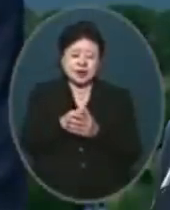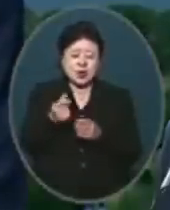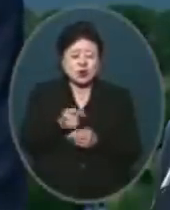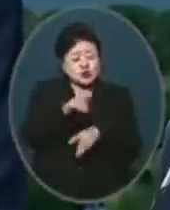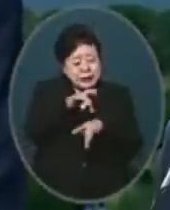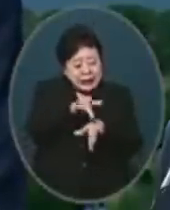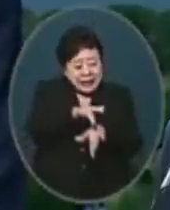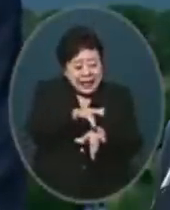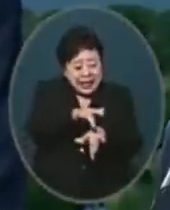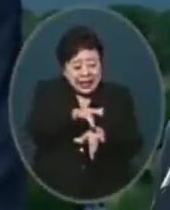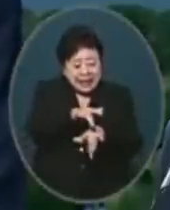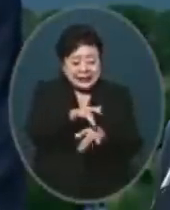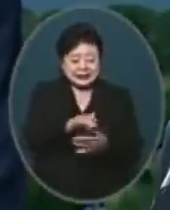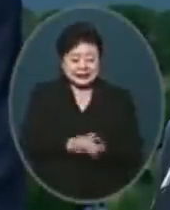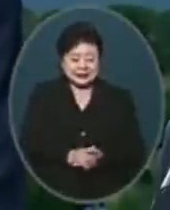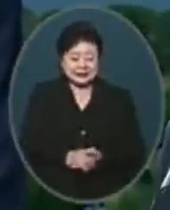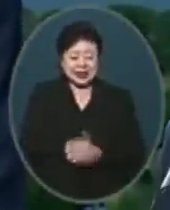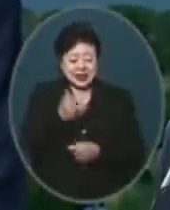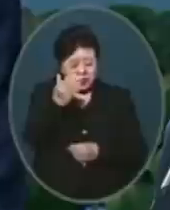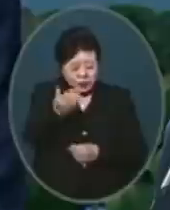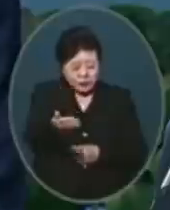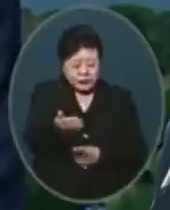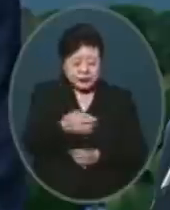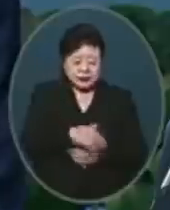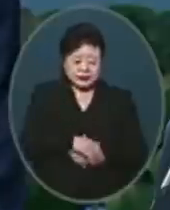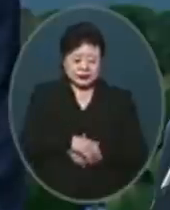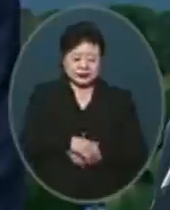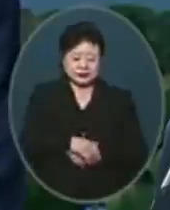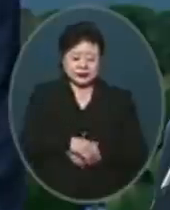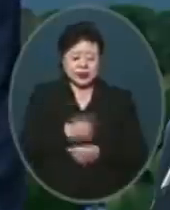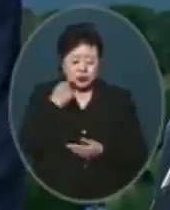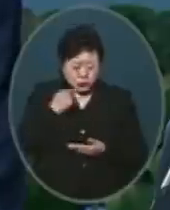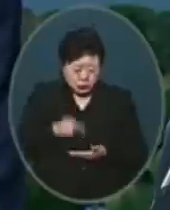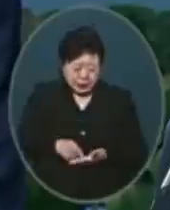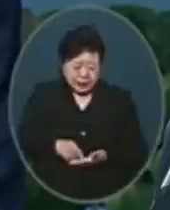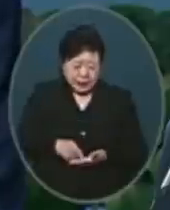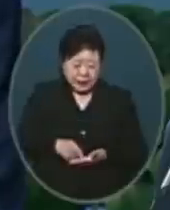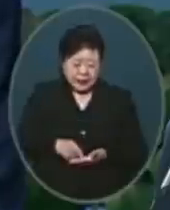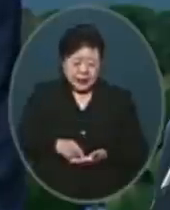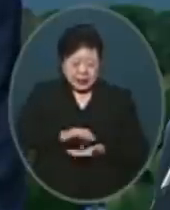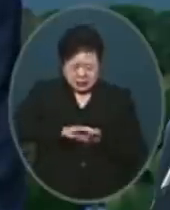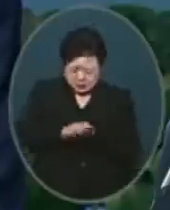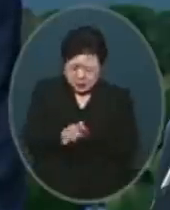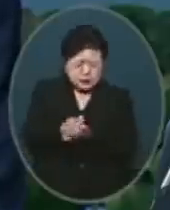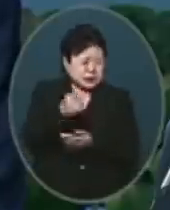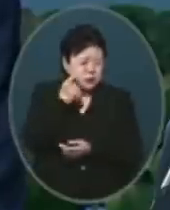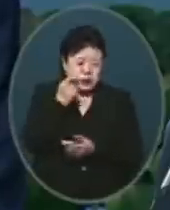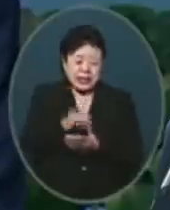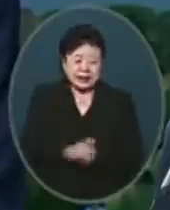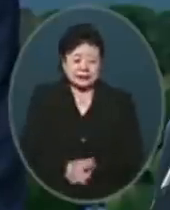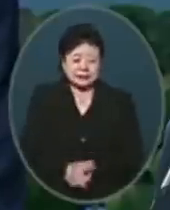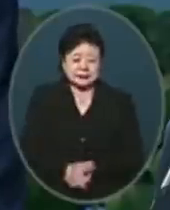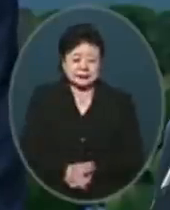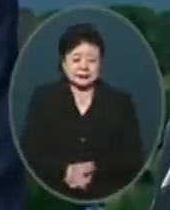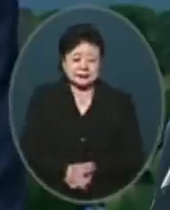원수 마귀가 여러분을 쉽게 짓밟을 수 없다는 것입니다.